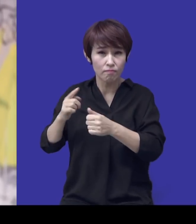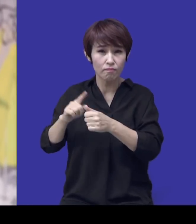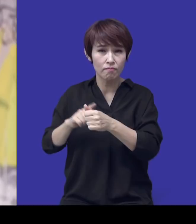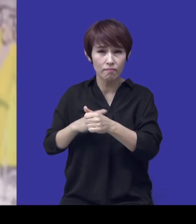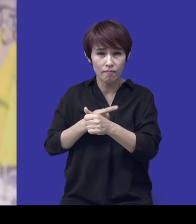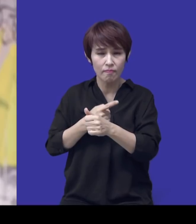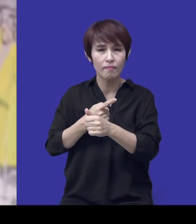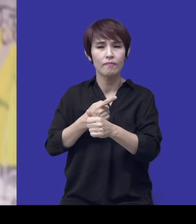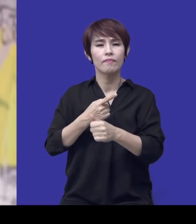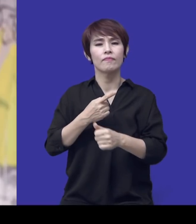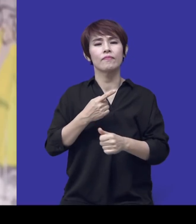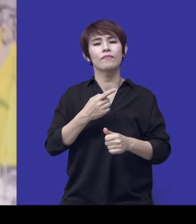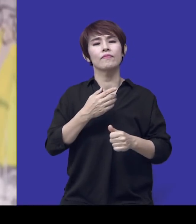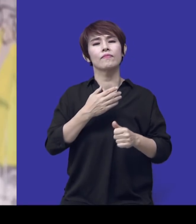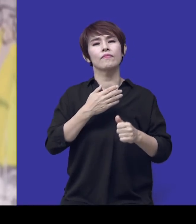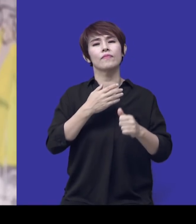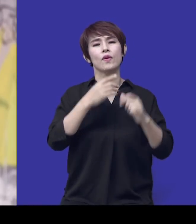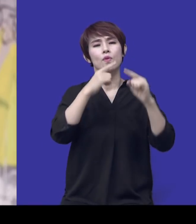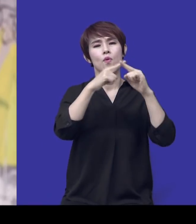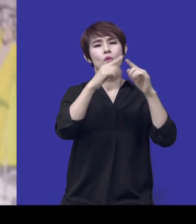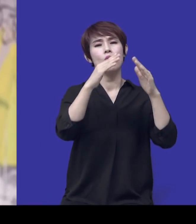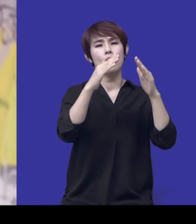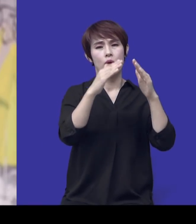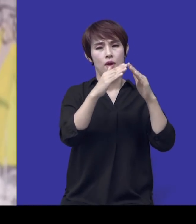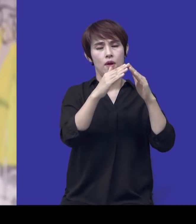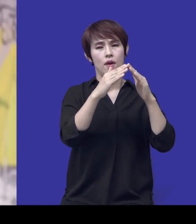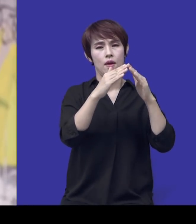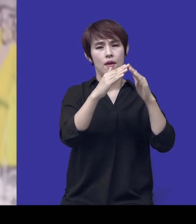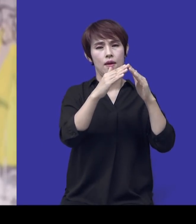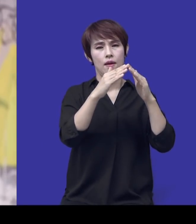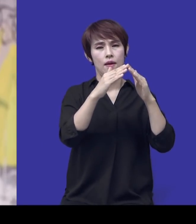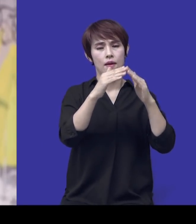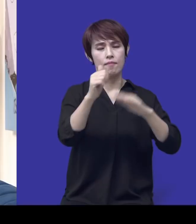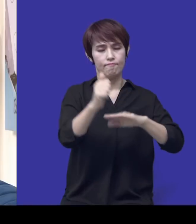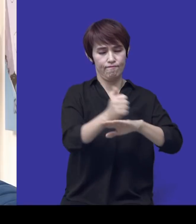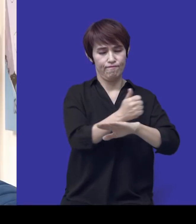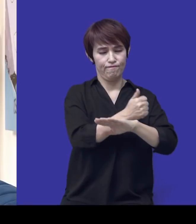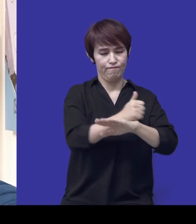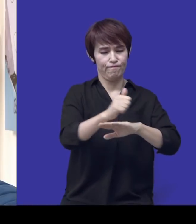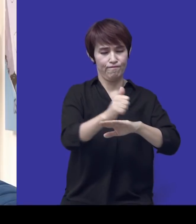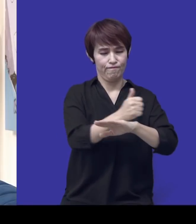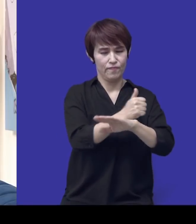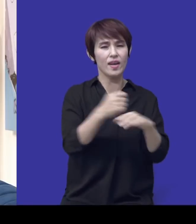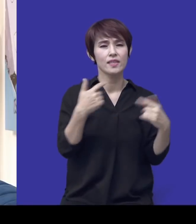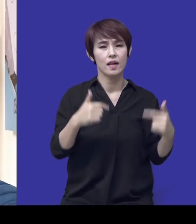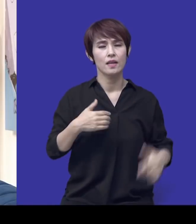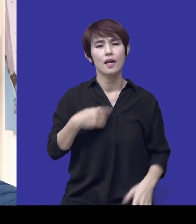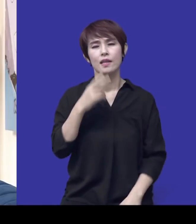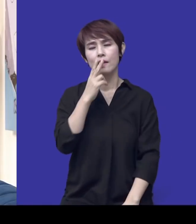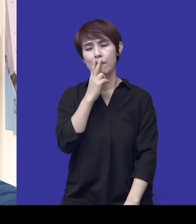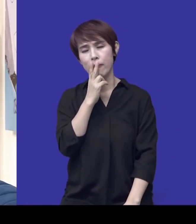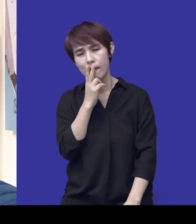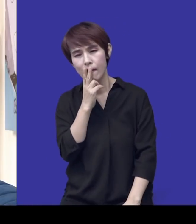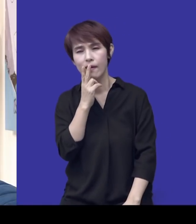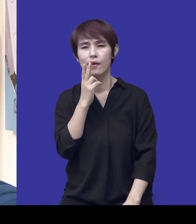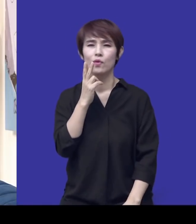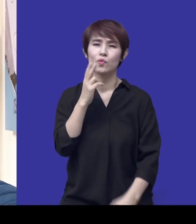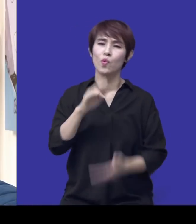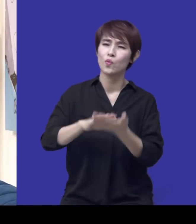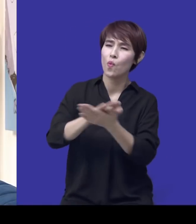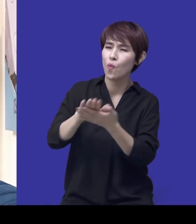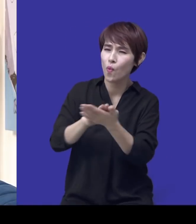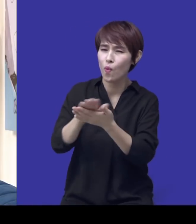이제 교회에 붙어 있겠다라는 것을 놓지 않았거든요. 네. 그래서 담배를 피고 막 놀러 다니면서도